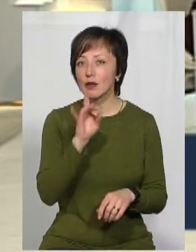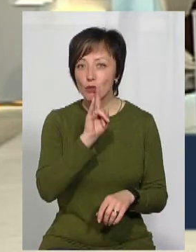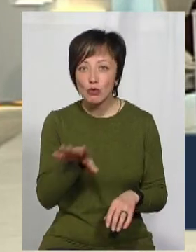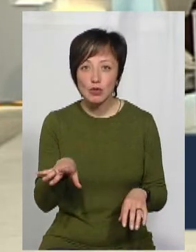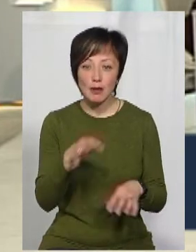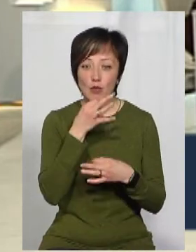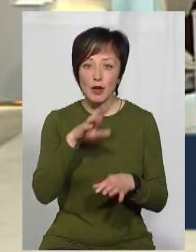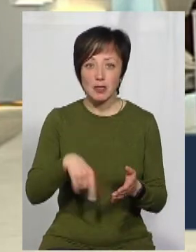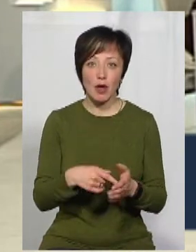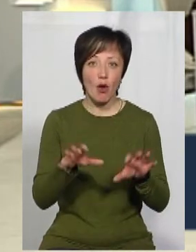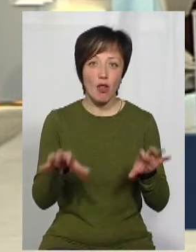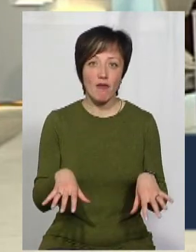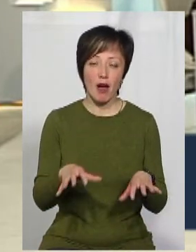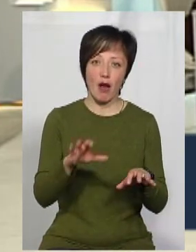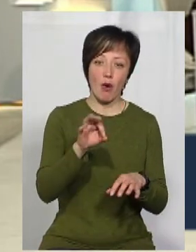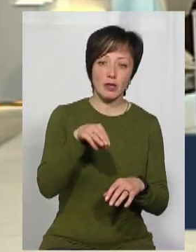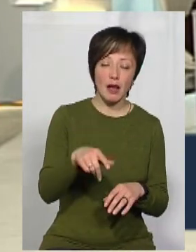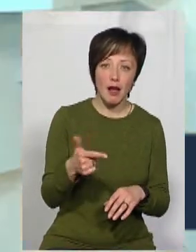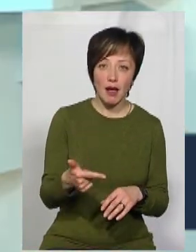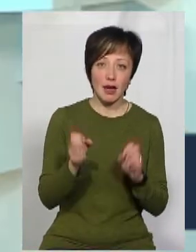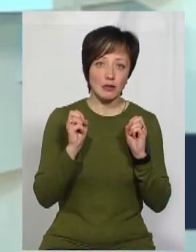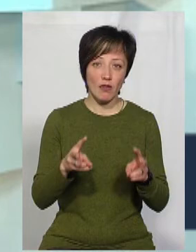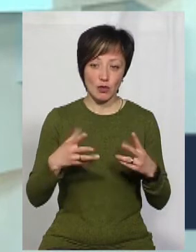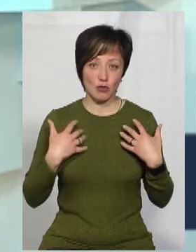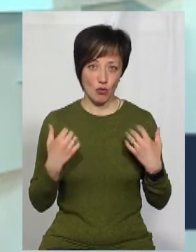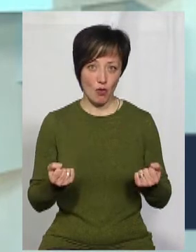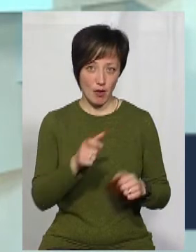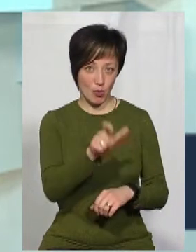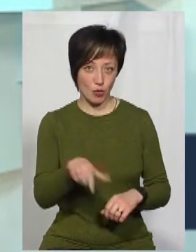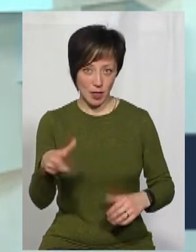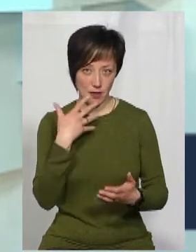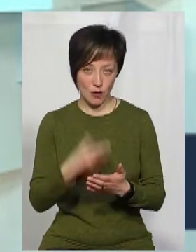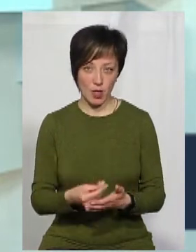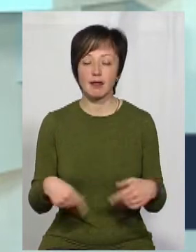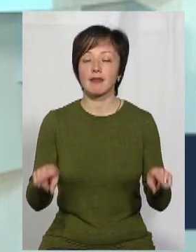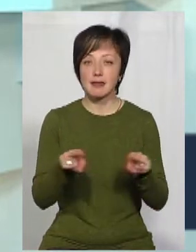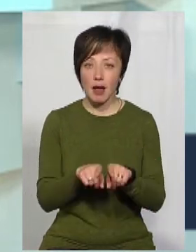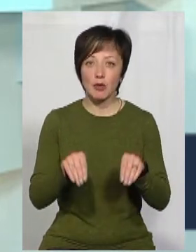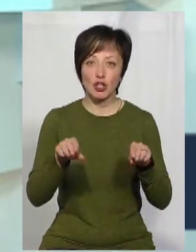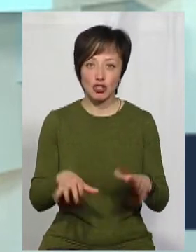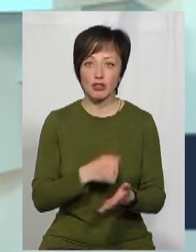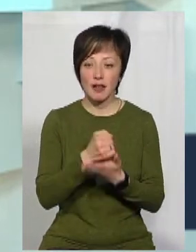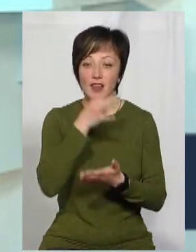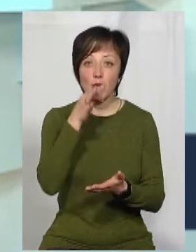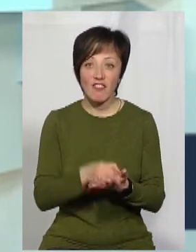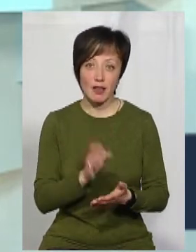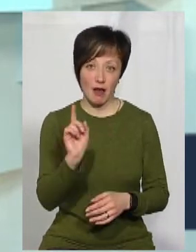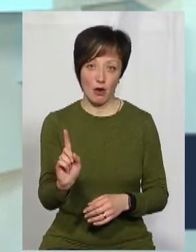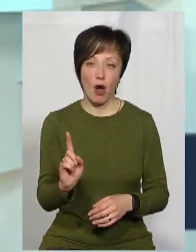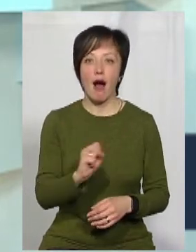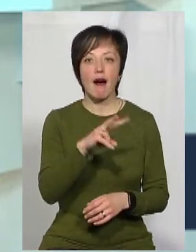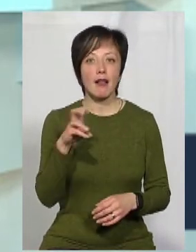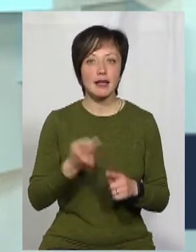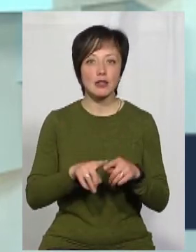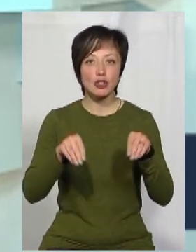не буде будь-який міський голова, там голова ОТГ так само ризикувати здоров'ям своїх мешканців. Він так само ці рішення буде робити відповідально.